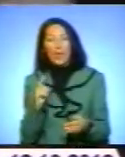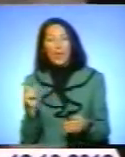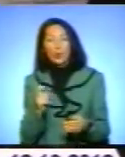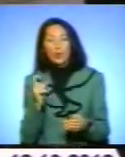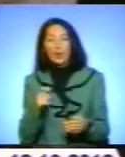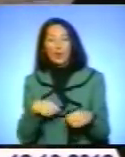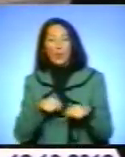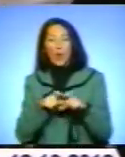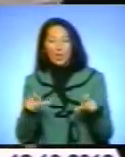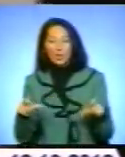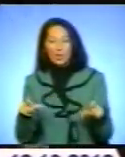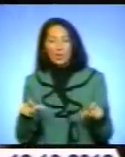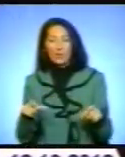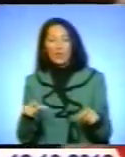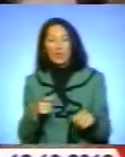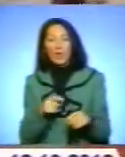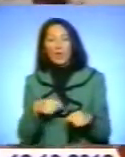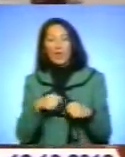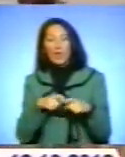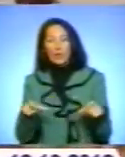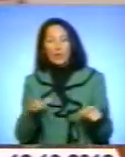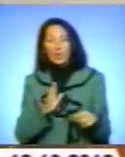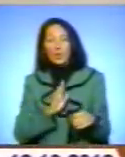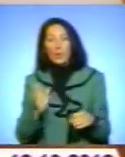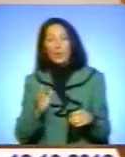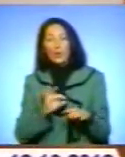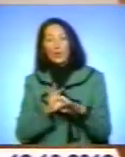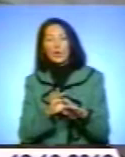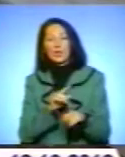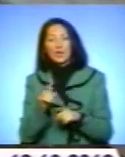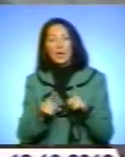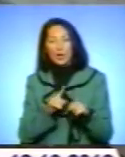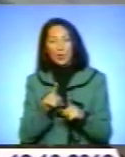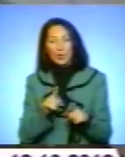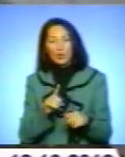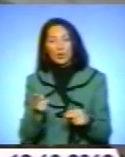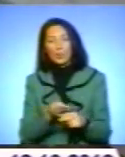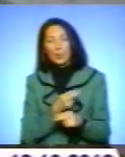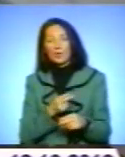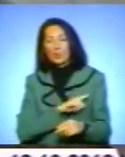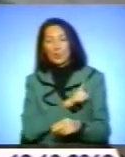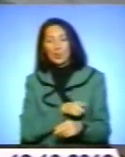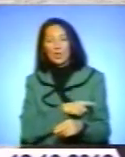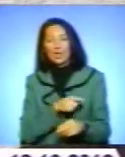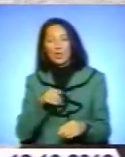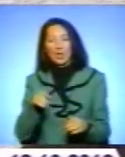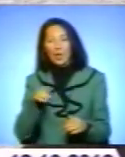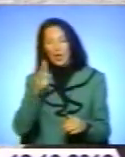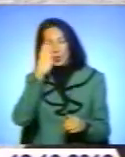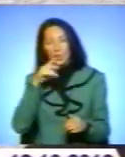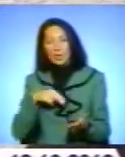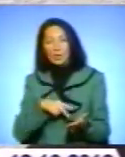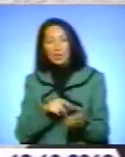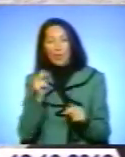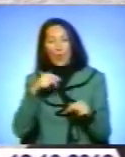закладі. Сприяло й те, що у супермаркеті велася реконструкція, тож без зайвих зусиль зловмисники проникли до приміщення.